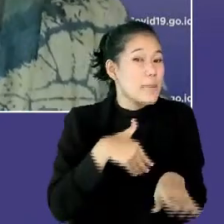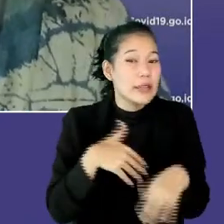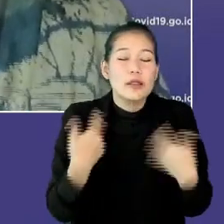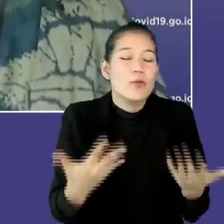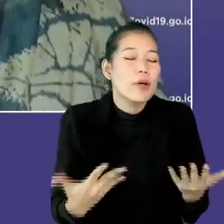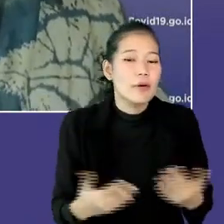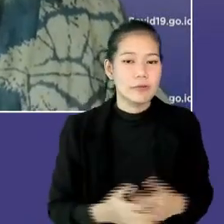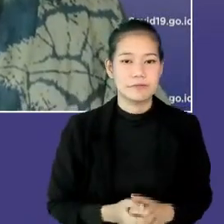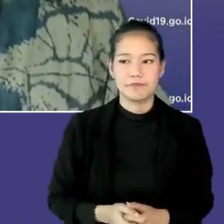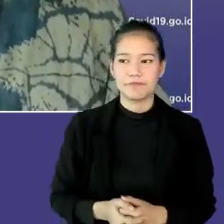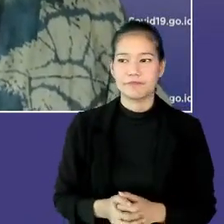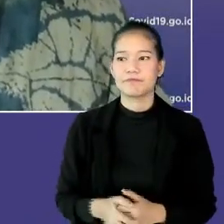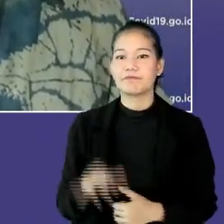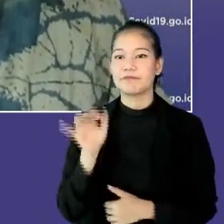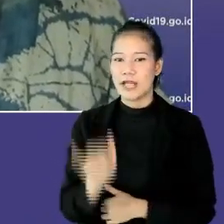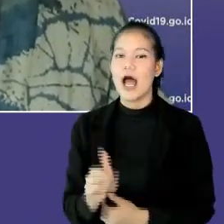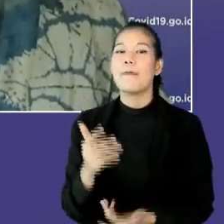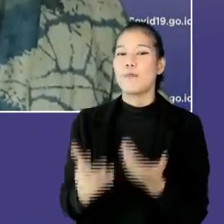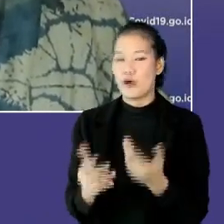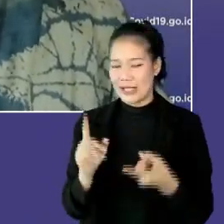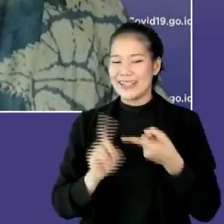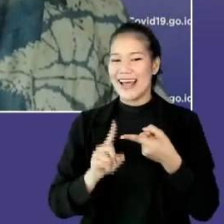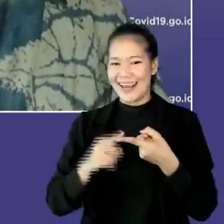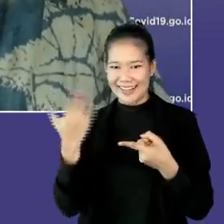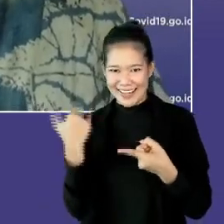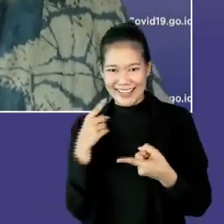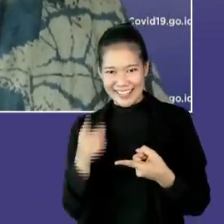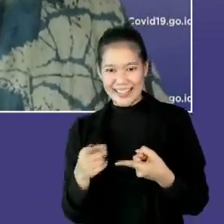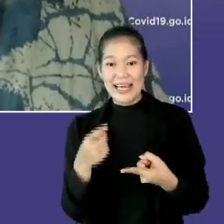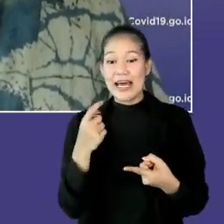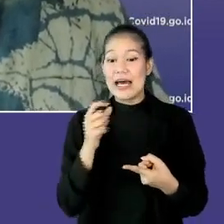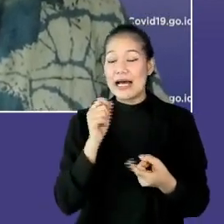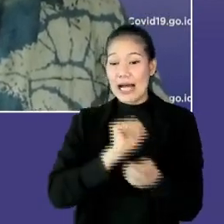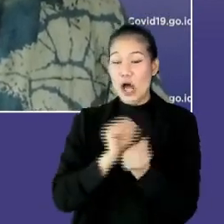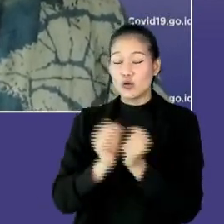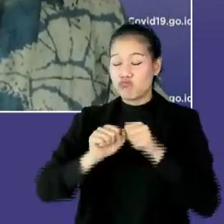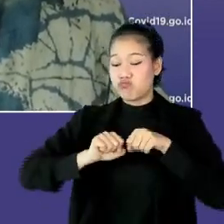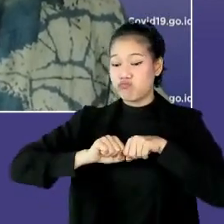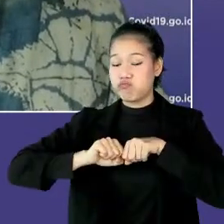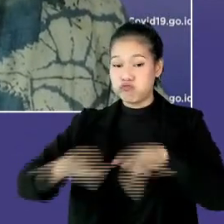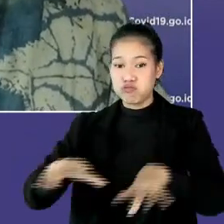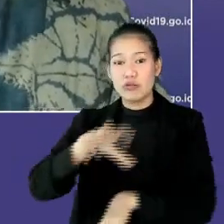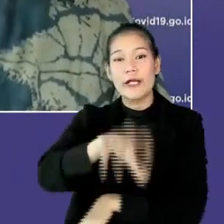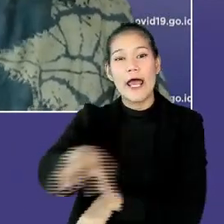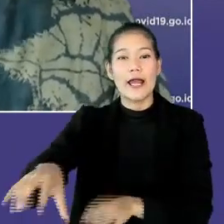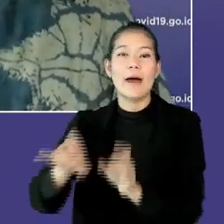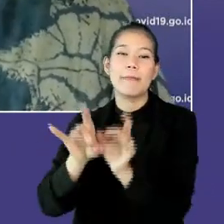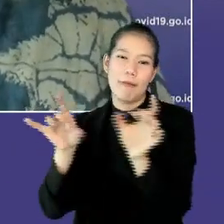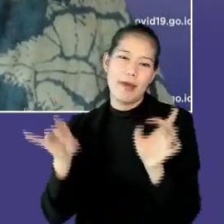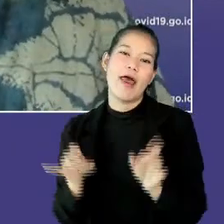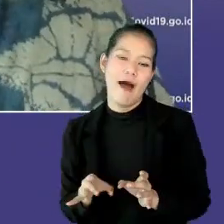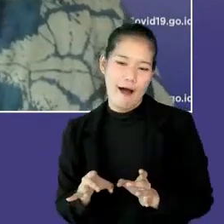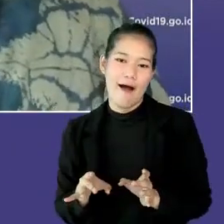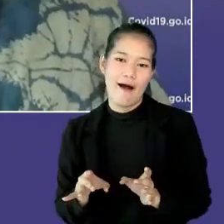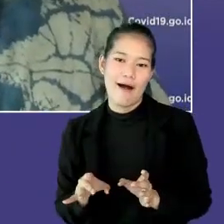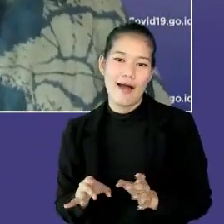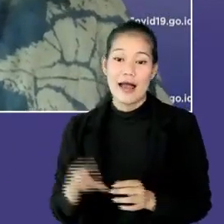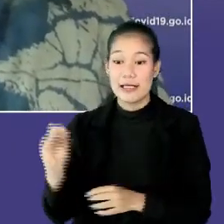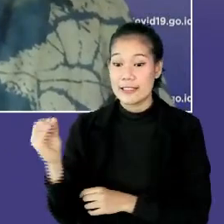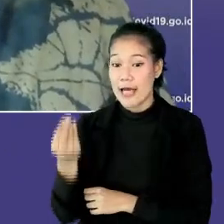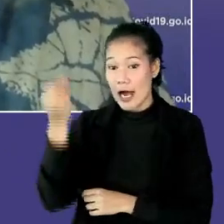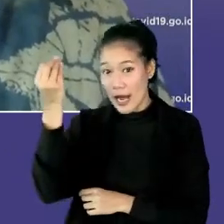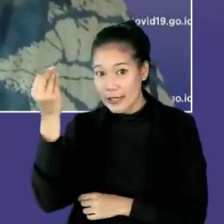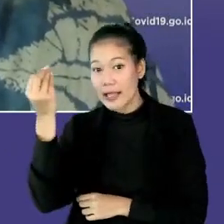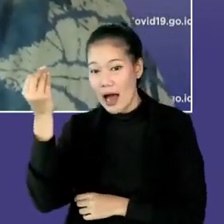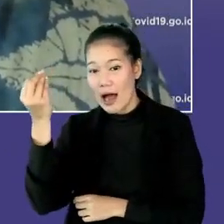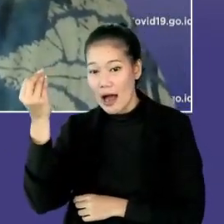atau bagaimana? Ya, bisa jadi pertama tadi kecepatan kasus penularan di sebuah daerah kan kecepatannya juga beda-beda. DKI